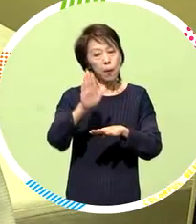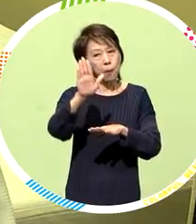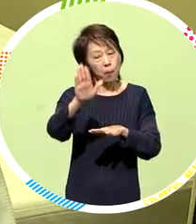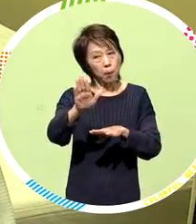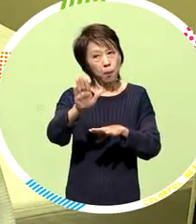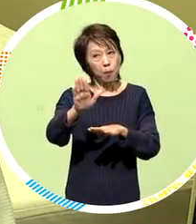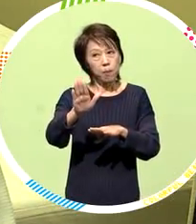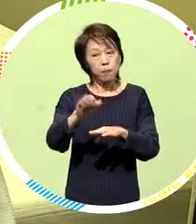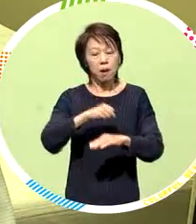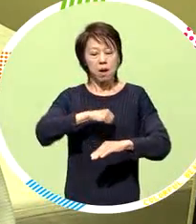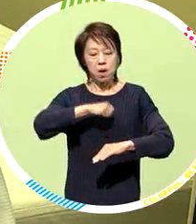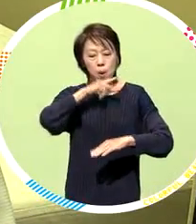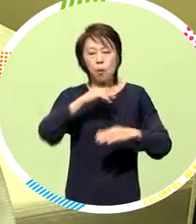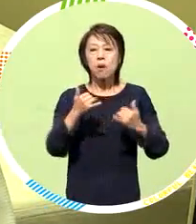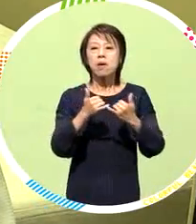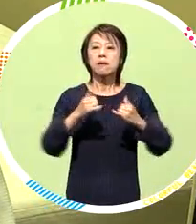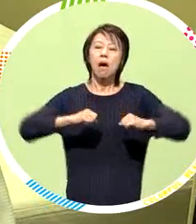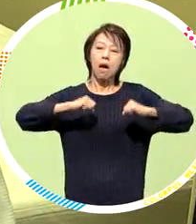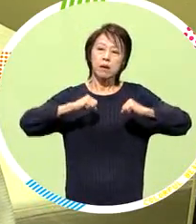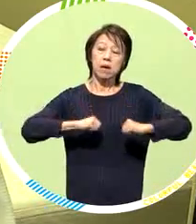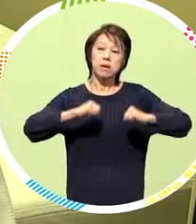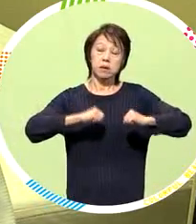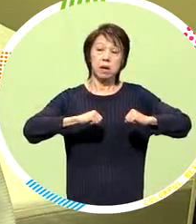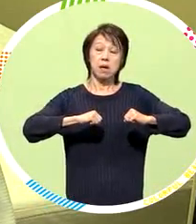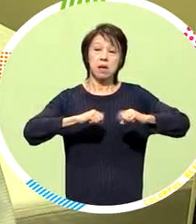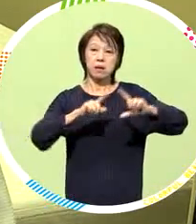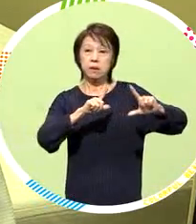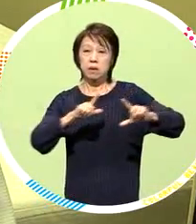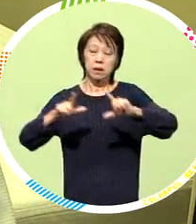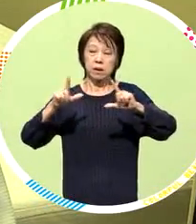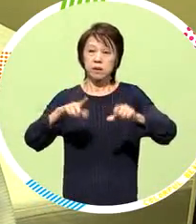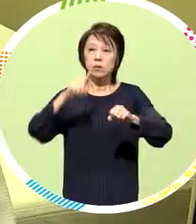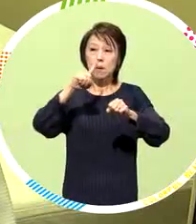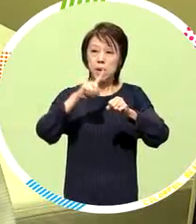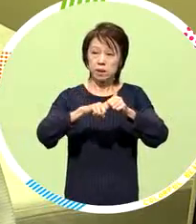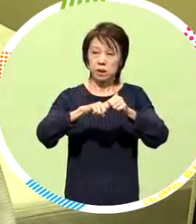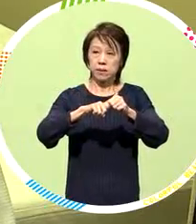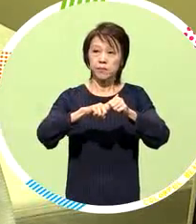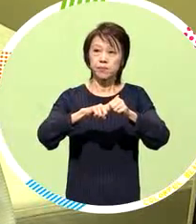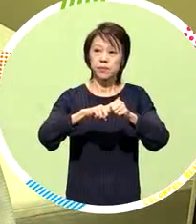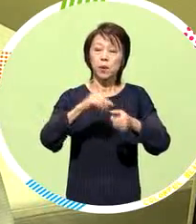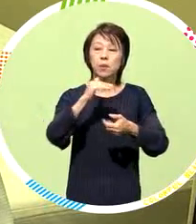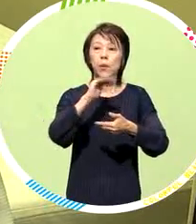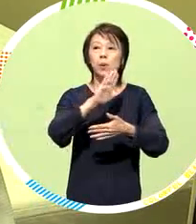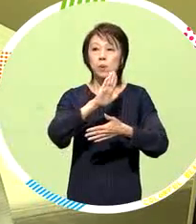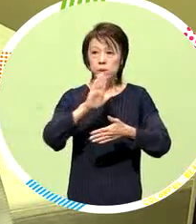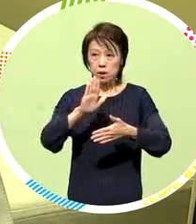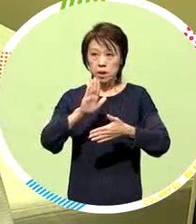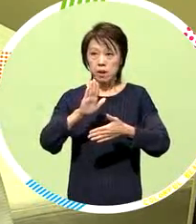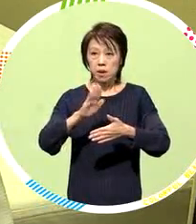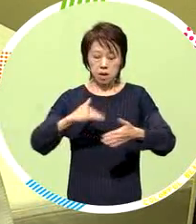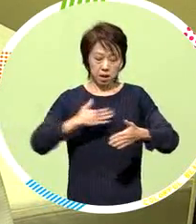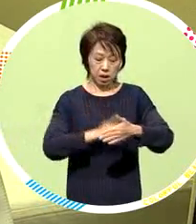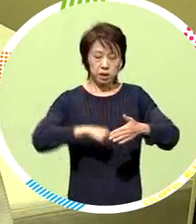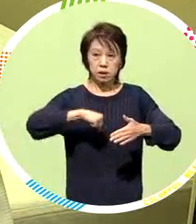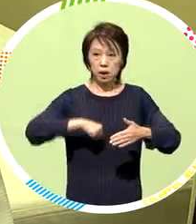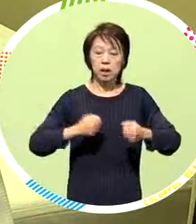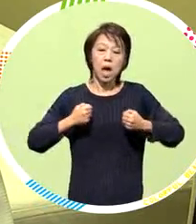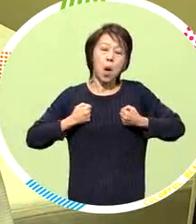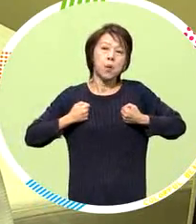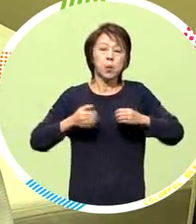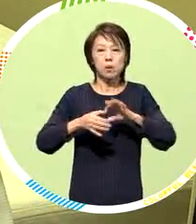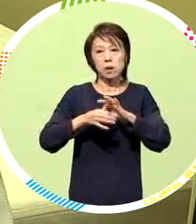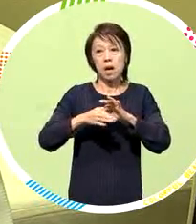ね高齢者がまあ元気で生活をしていくためにということでまず大機の中でも特異まあ